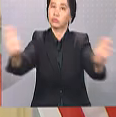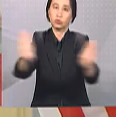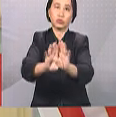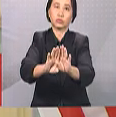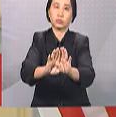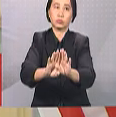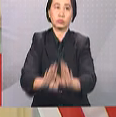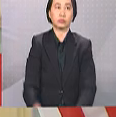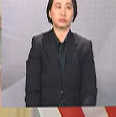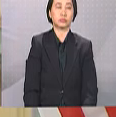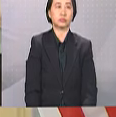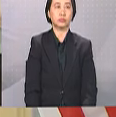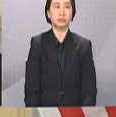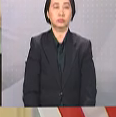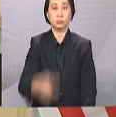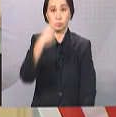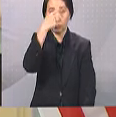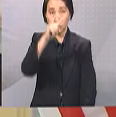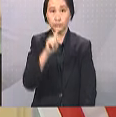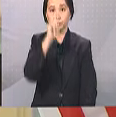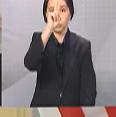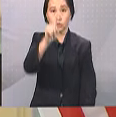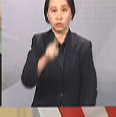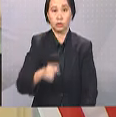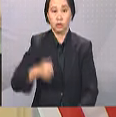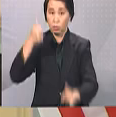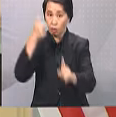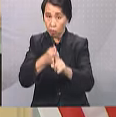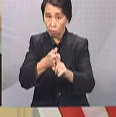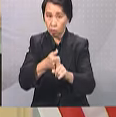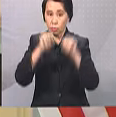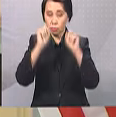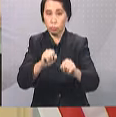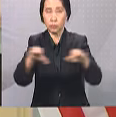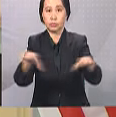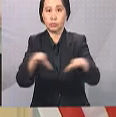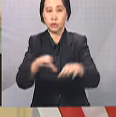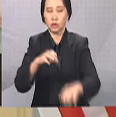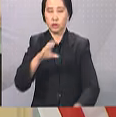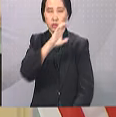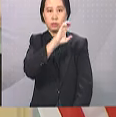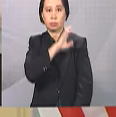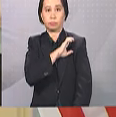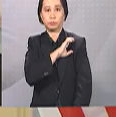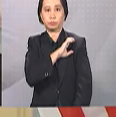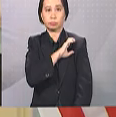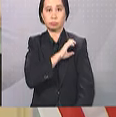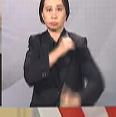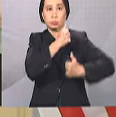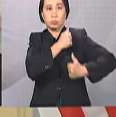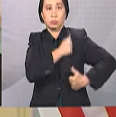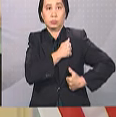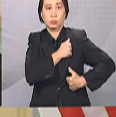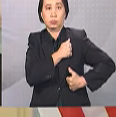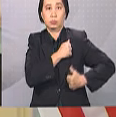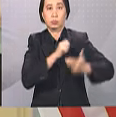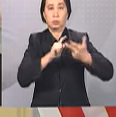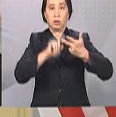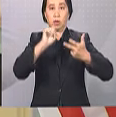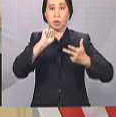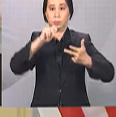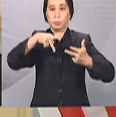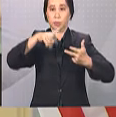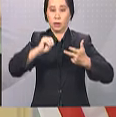semua. Bagi memastikan perintah ini dapat dilaksanakan, PDRM, ATM,